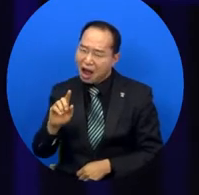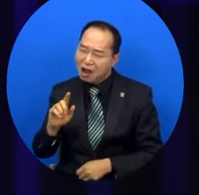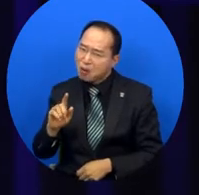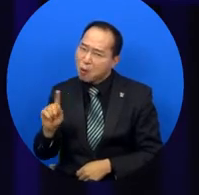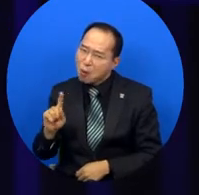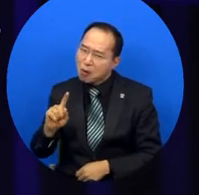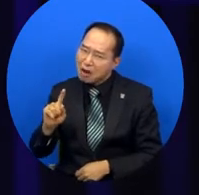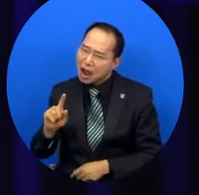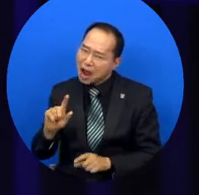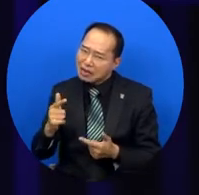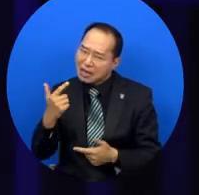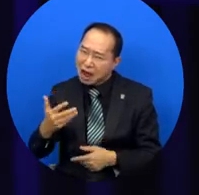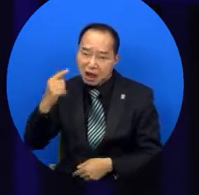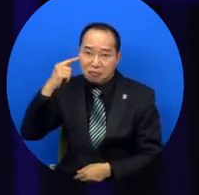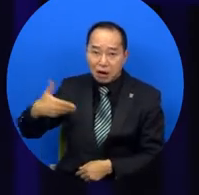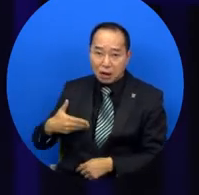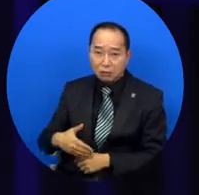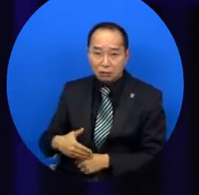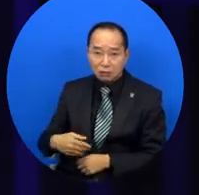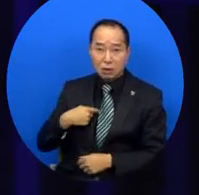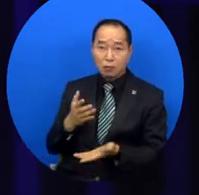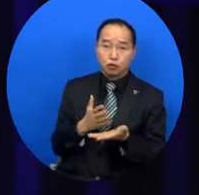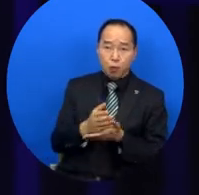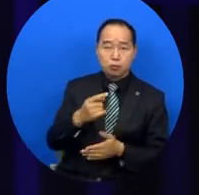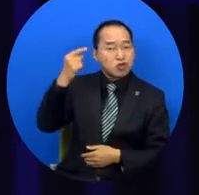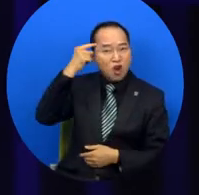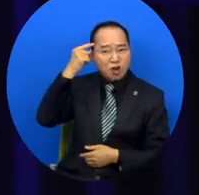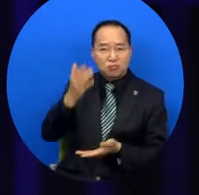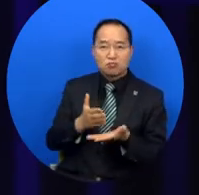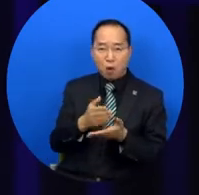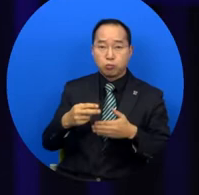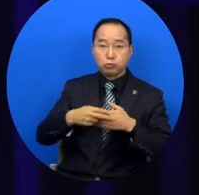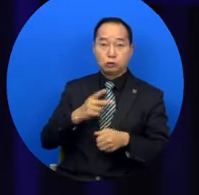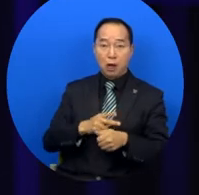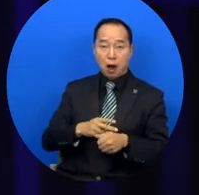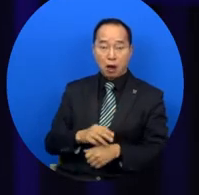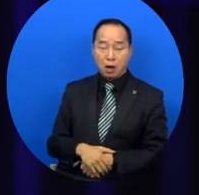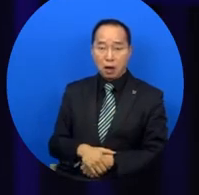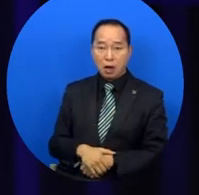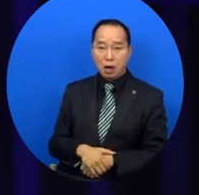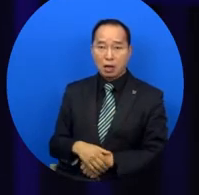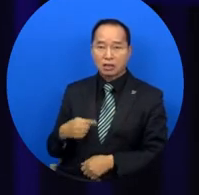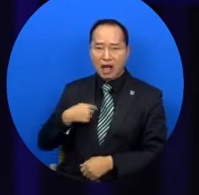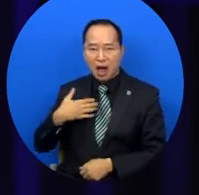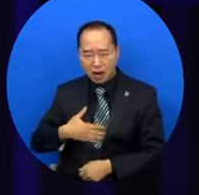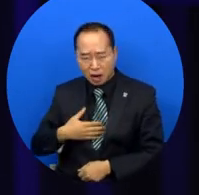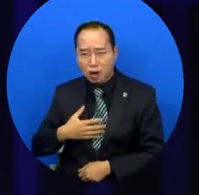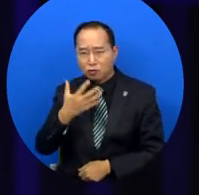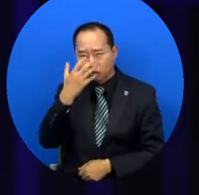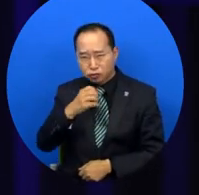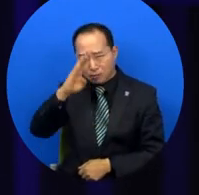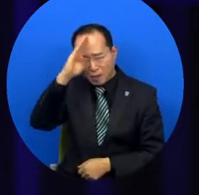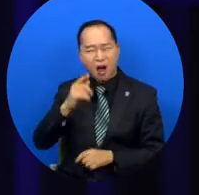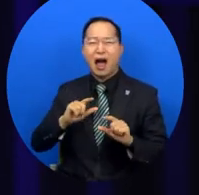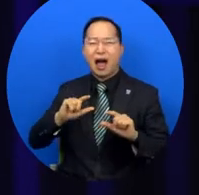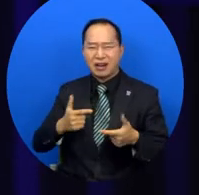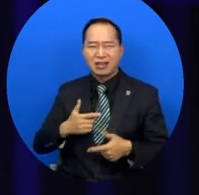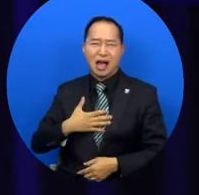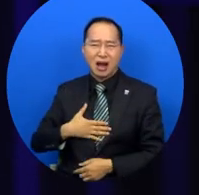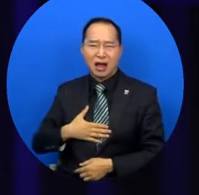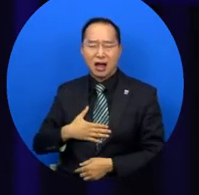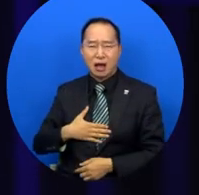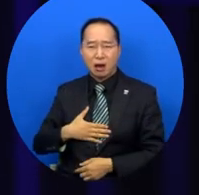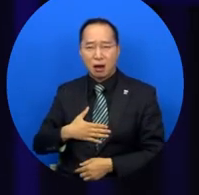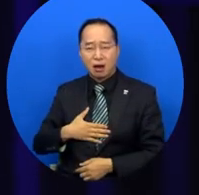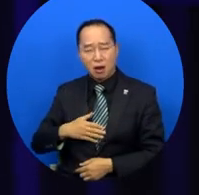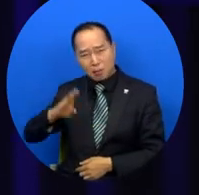말을 많이 하시더라고요. 그래서 제가 정신과 의사잖아요. 그러니까 내가 나는 알았어. 이게